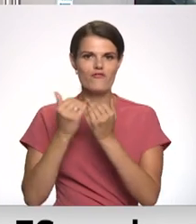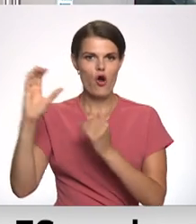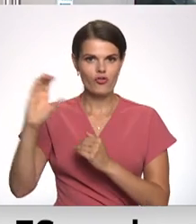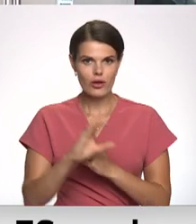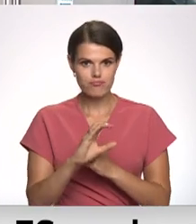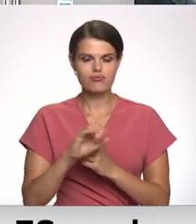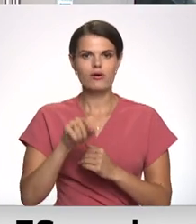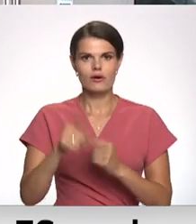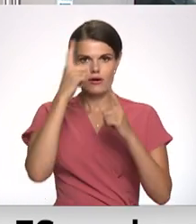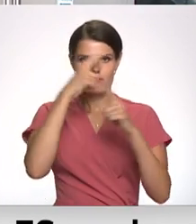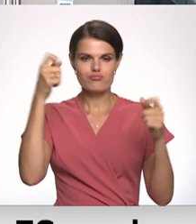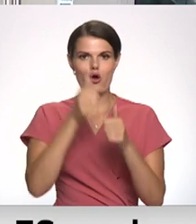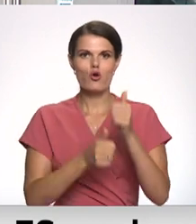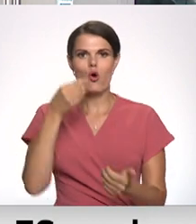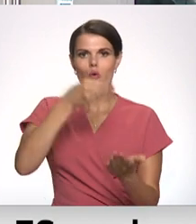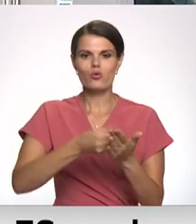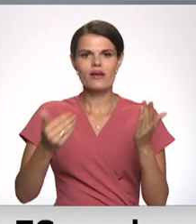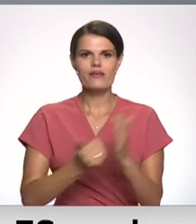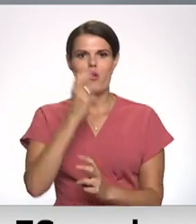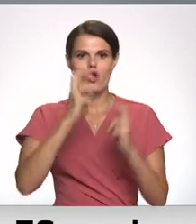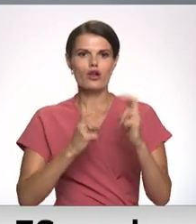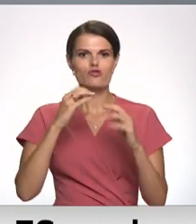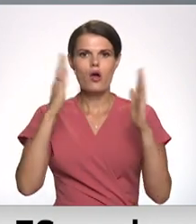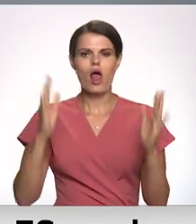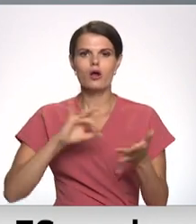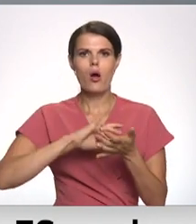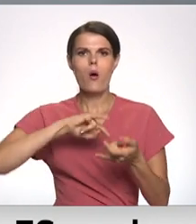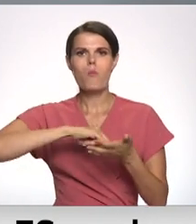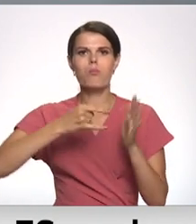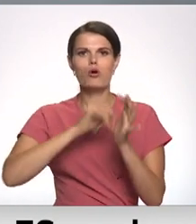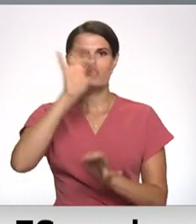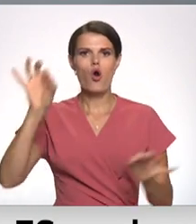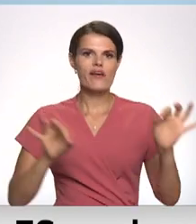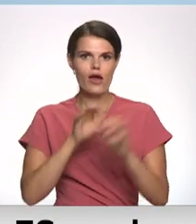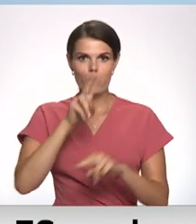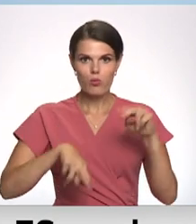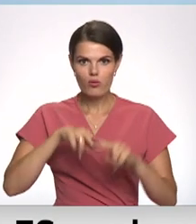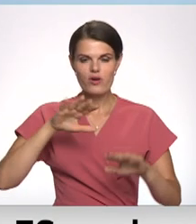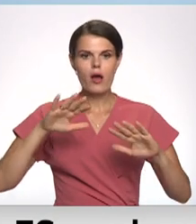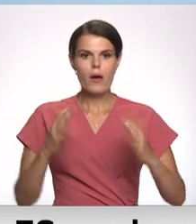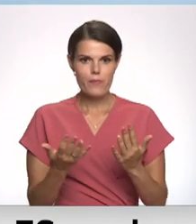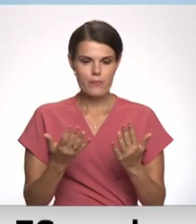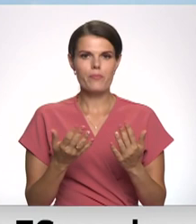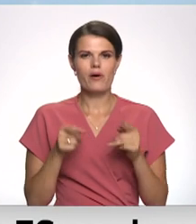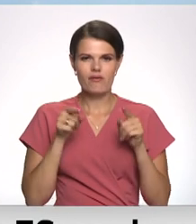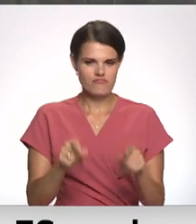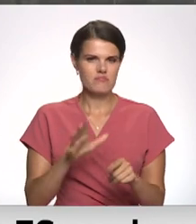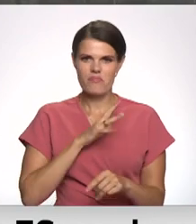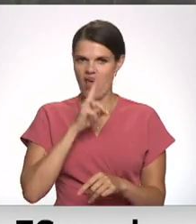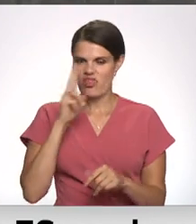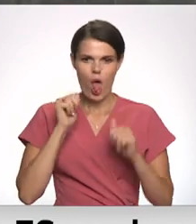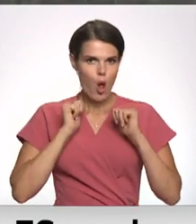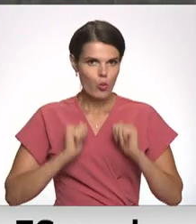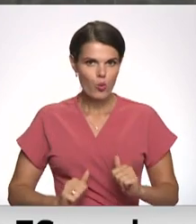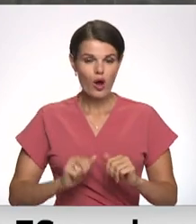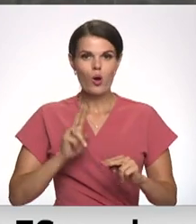Tas sludināja konkursu uz jaunas ražošanas ēkas projektēšanu un būvniecību. Taču darījums bija klāji negodīgs,